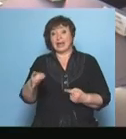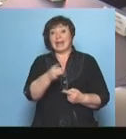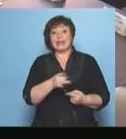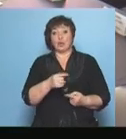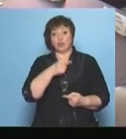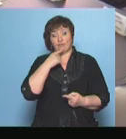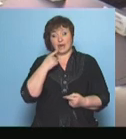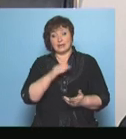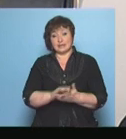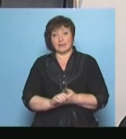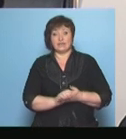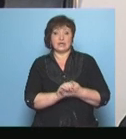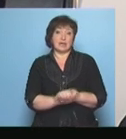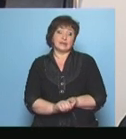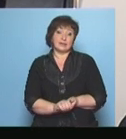Федерации.